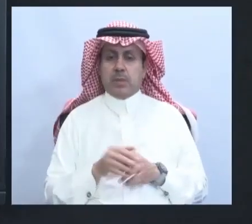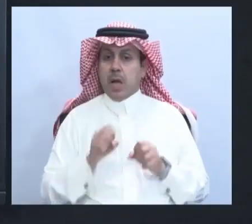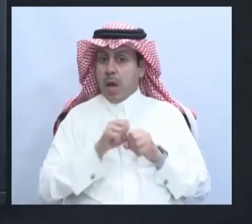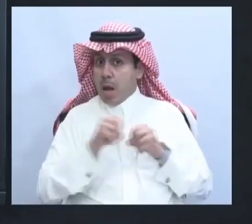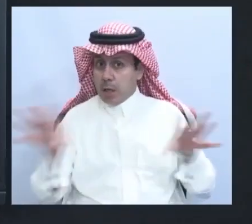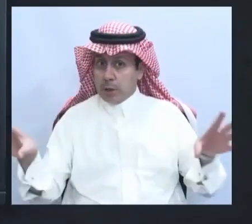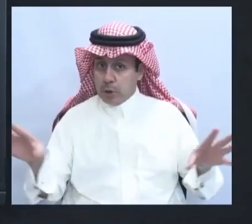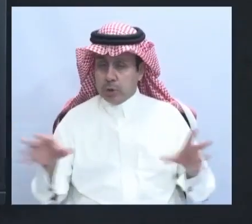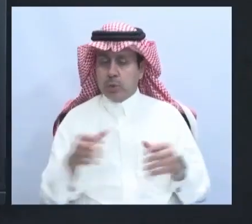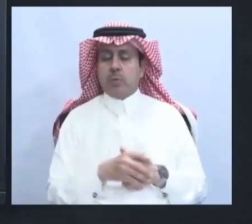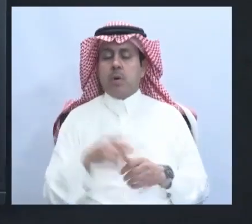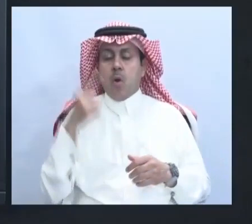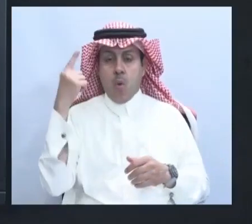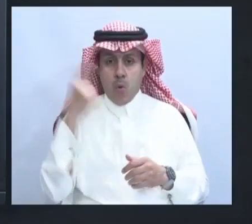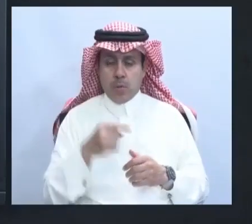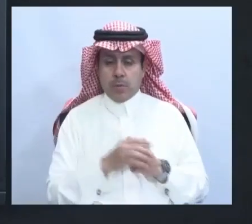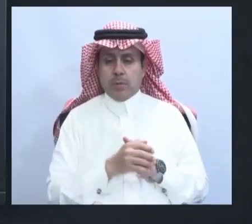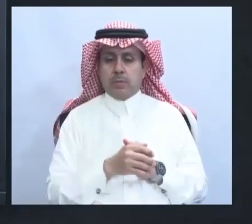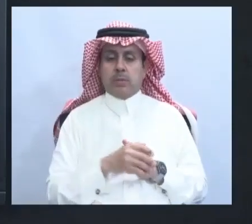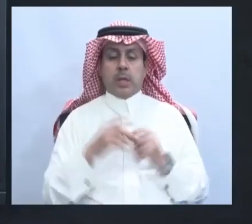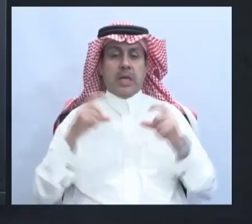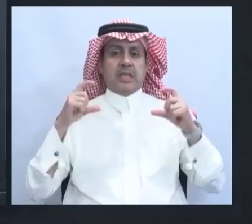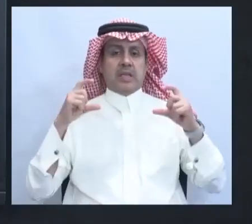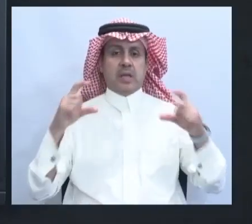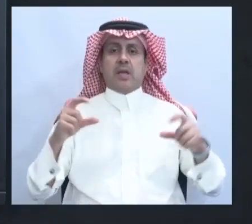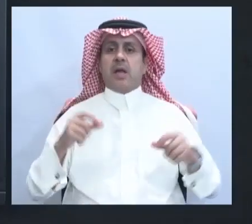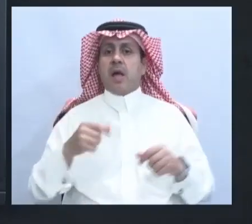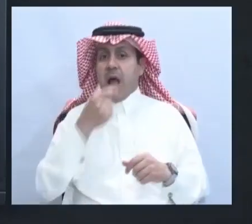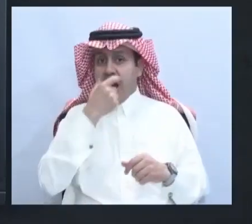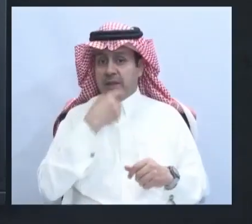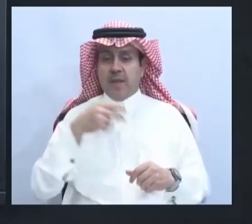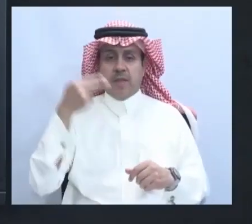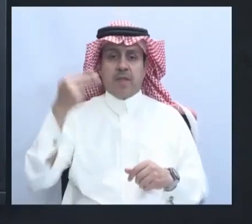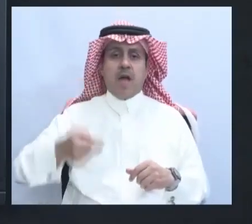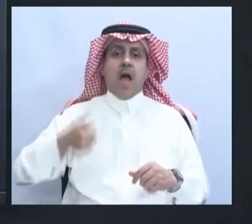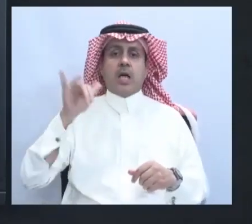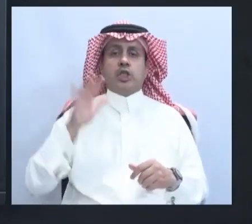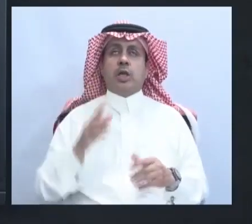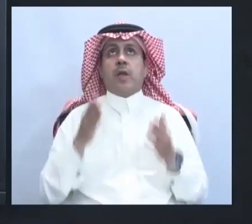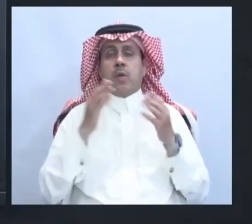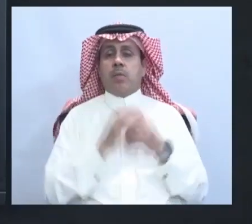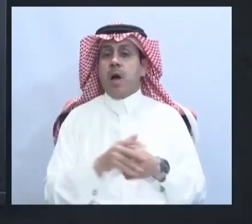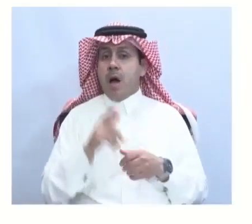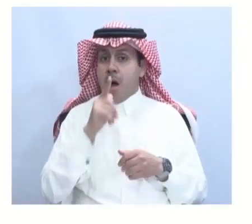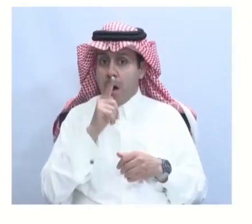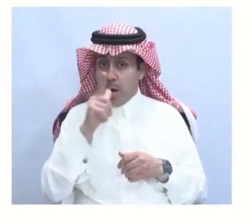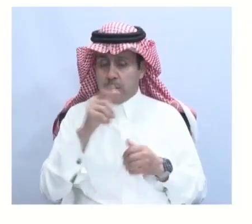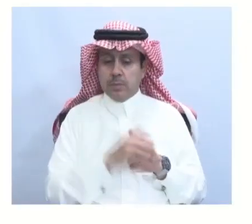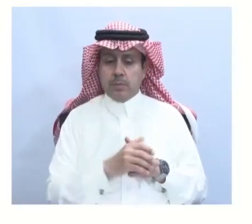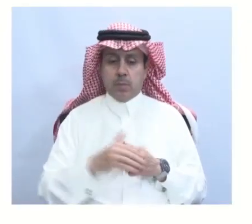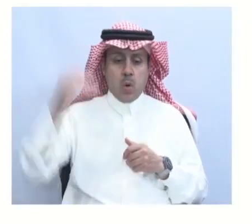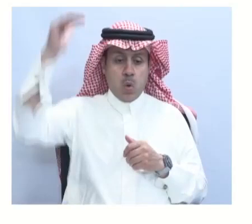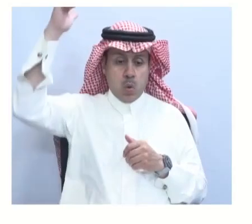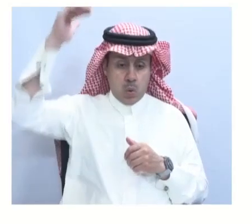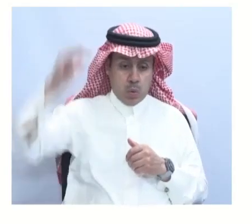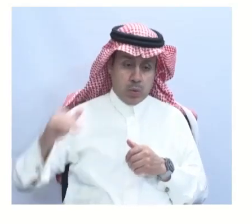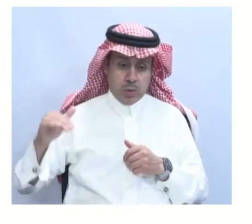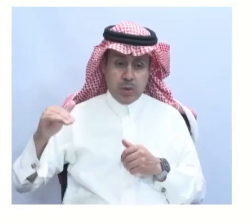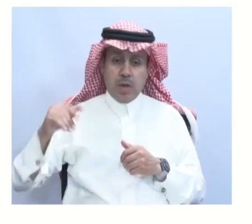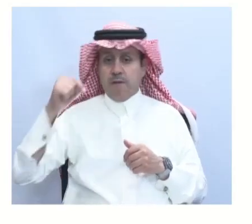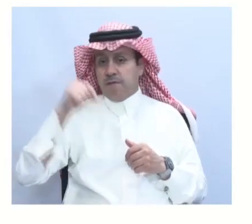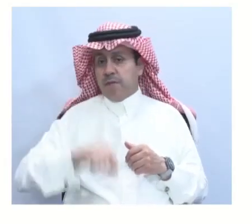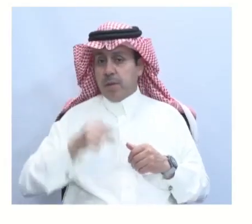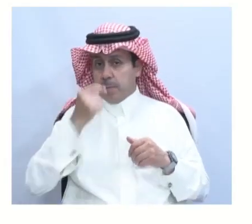تنشر الحرمه والدليل حديث عائشه رضي الله عنها انها قالت انزل في